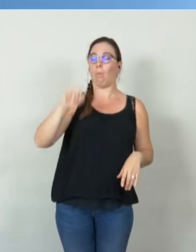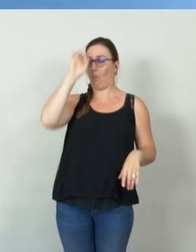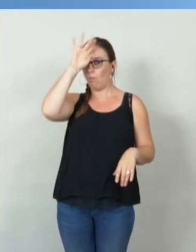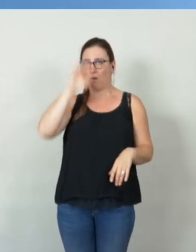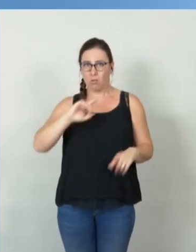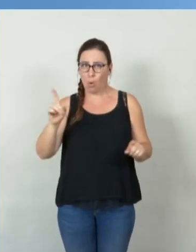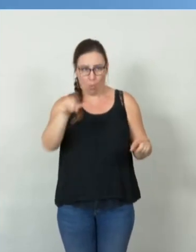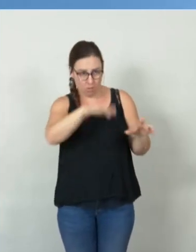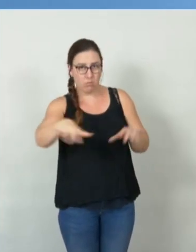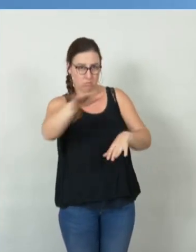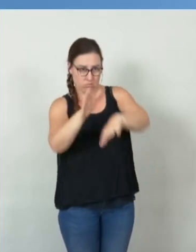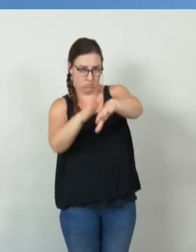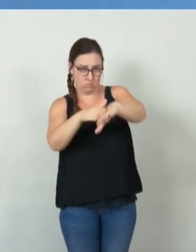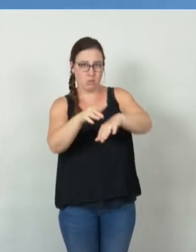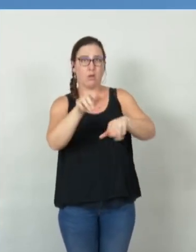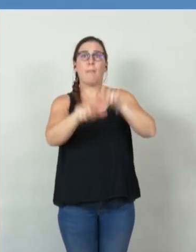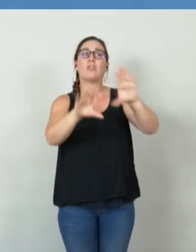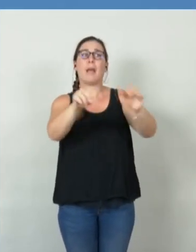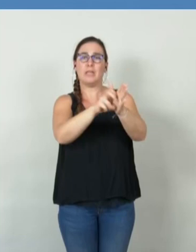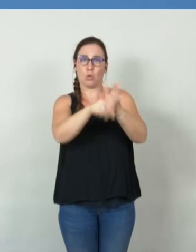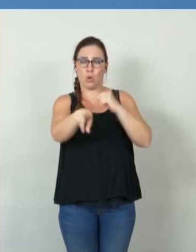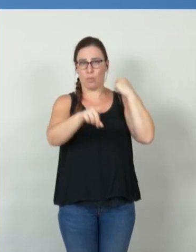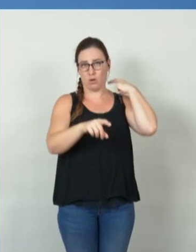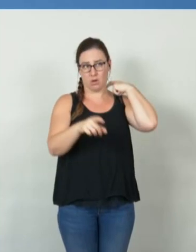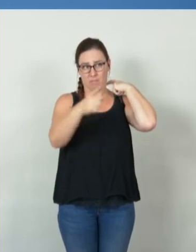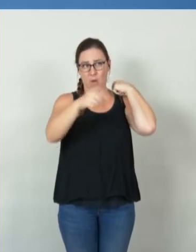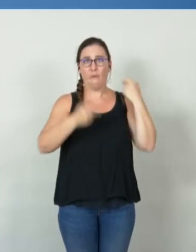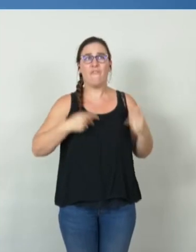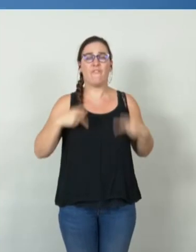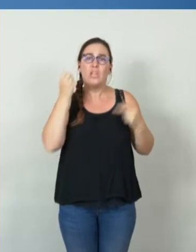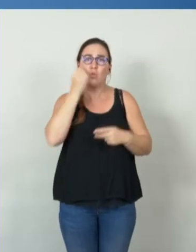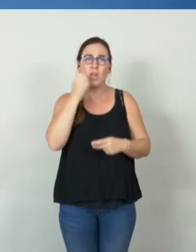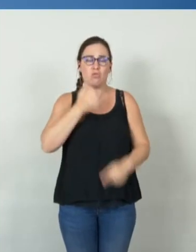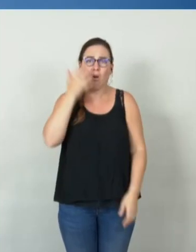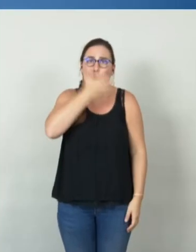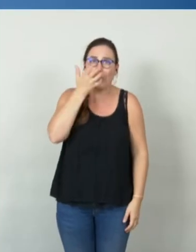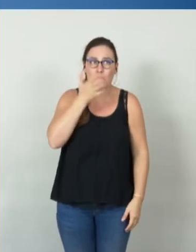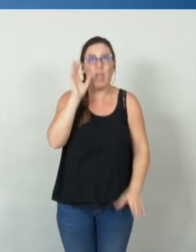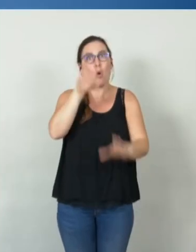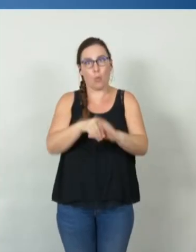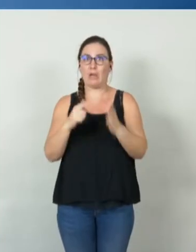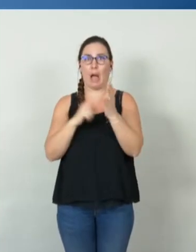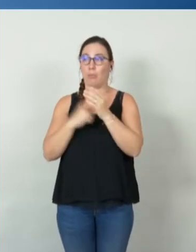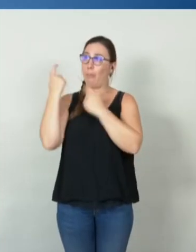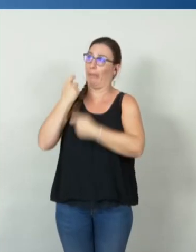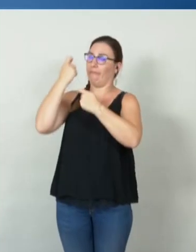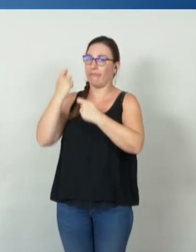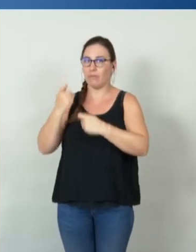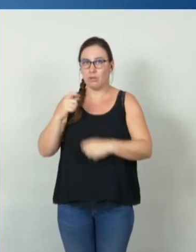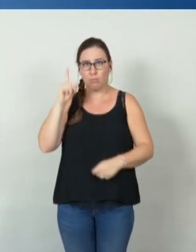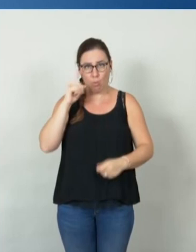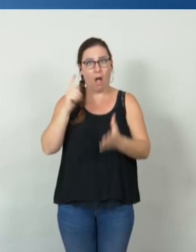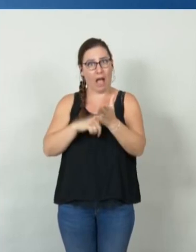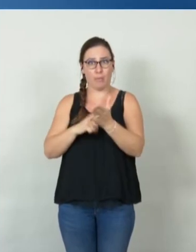faut dire au grenoblois que non seulement cela leur pourrit la vie mais ça leur pourrit leurs impôts c'est parce qu'ensuite ils payent aussi